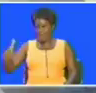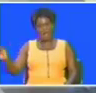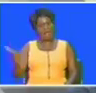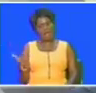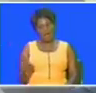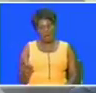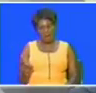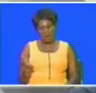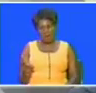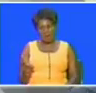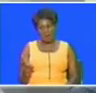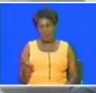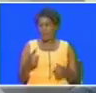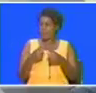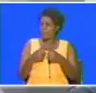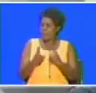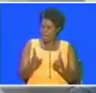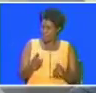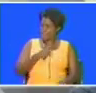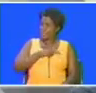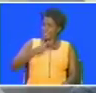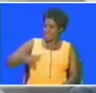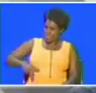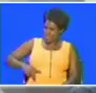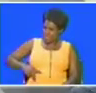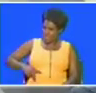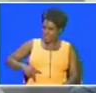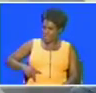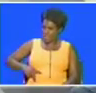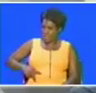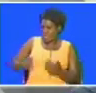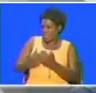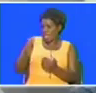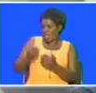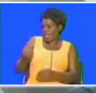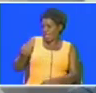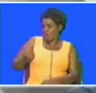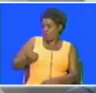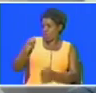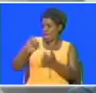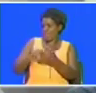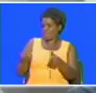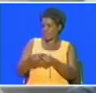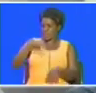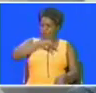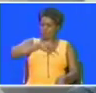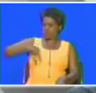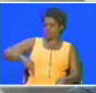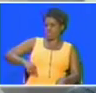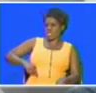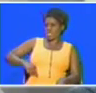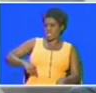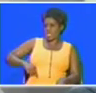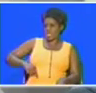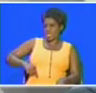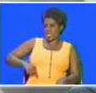yako anafanya mambo mengine. Ukitaka kuwa mfalme mfanyie mume wako kama mke yako kama queen. Na mke akiwa kama queen unamtimizia mambo yote